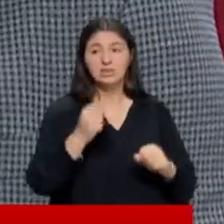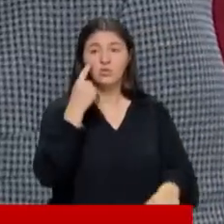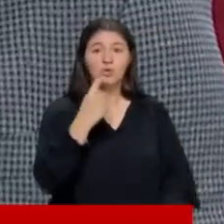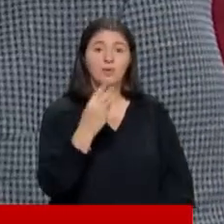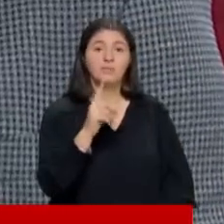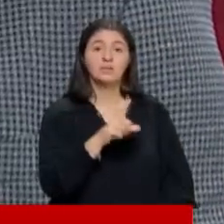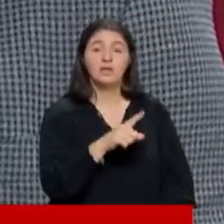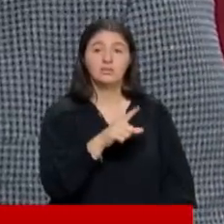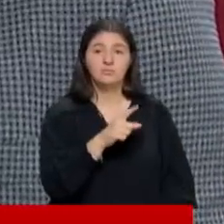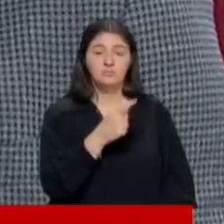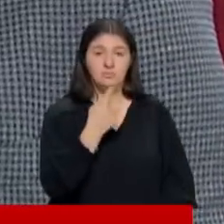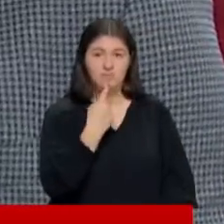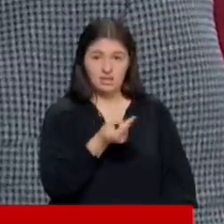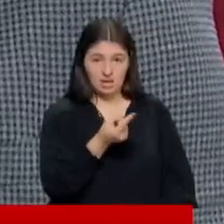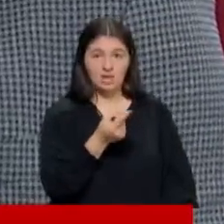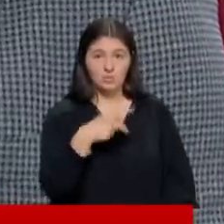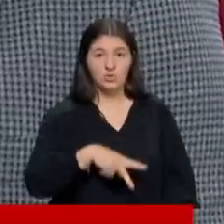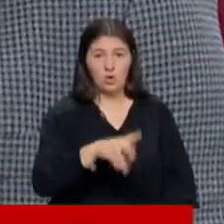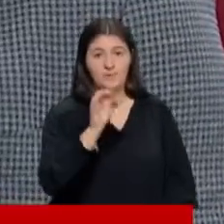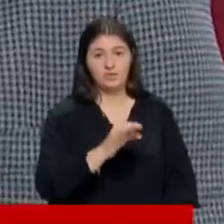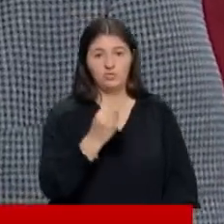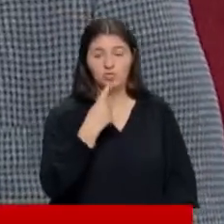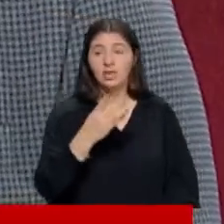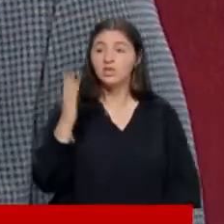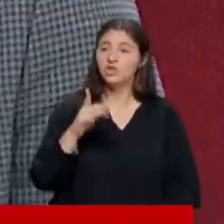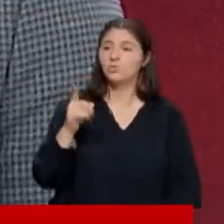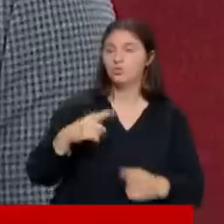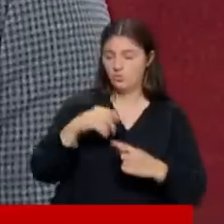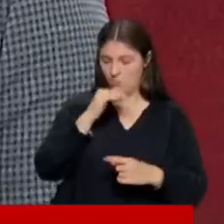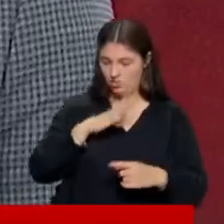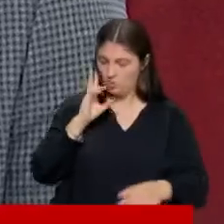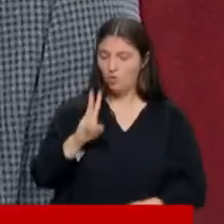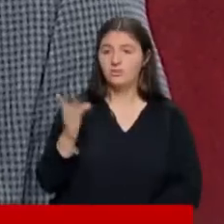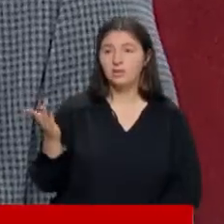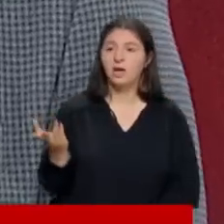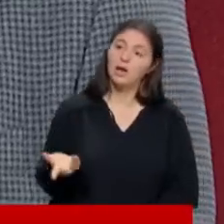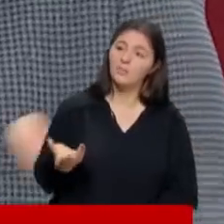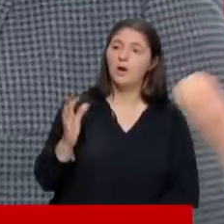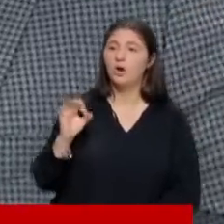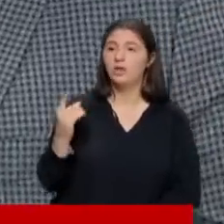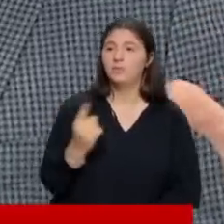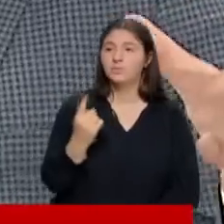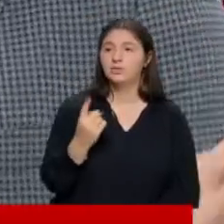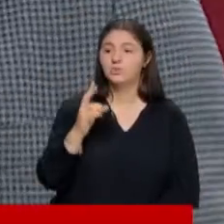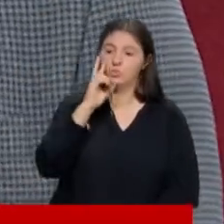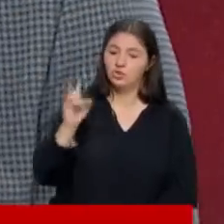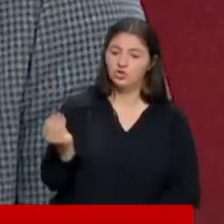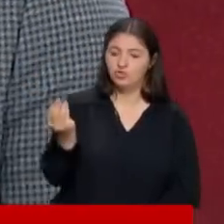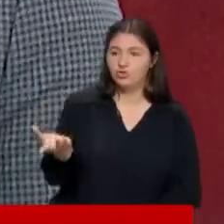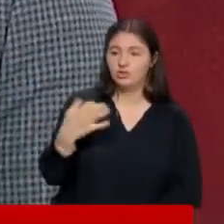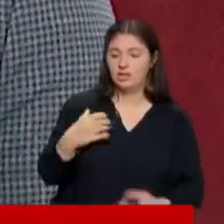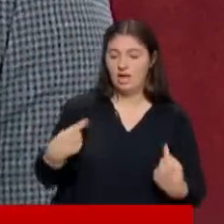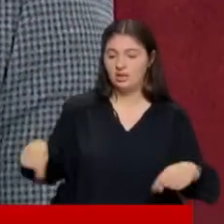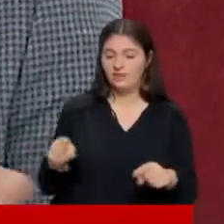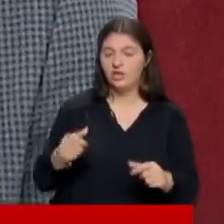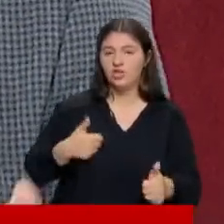görmemiz lazım diyerek zaten bu yolda olduğunu söylüyor Evet yani Keşke bunun kılıçları oğlu da görse ama öyle bir tablo oluşturmuş ki